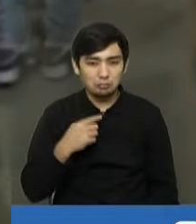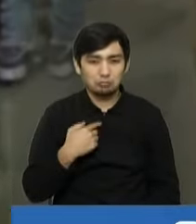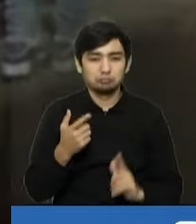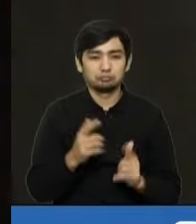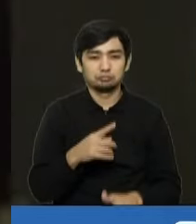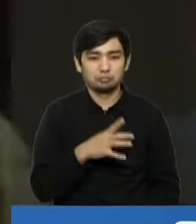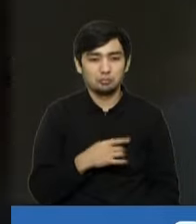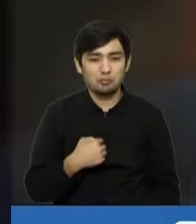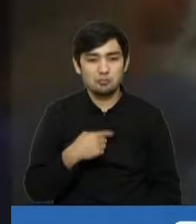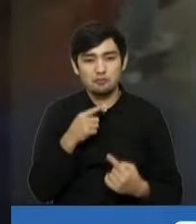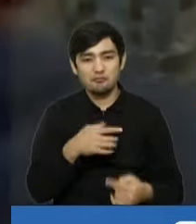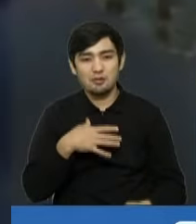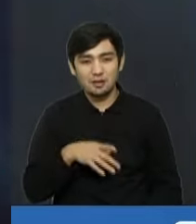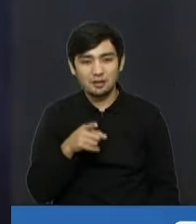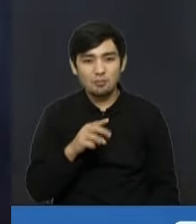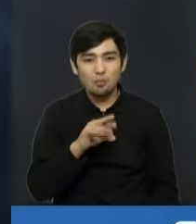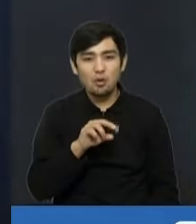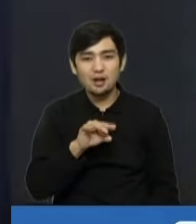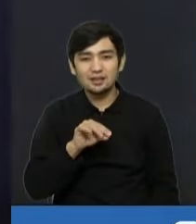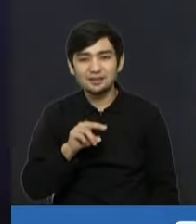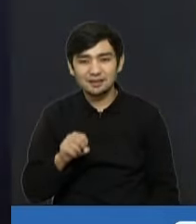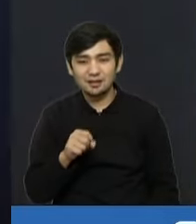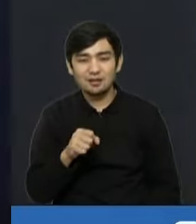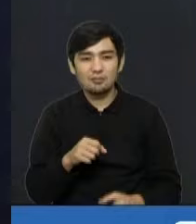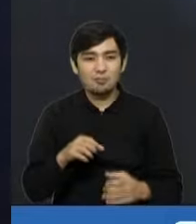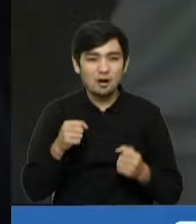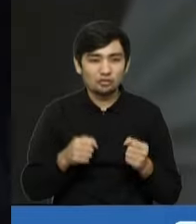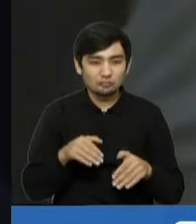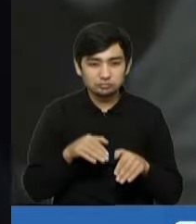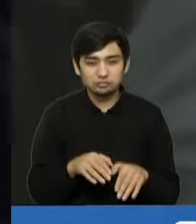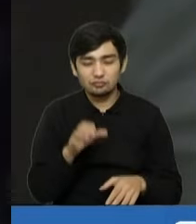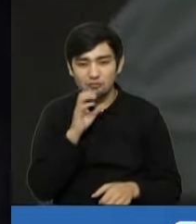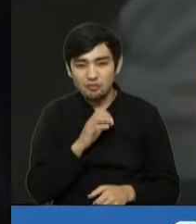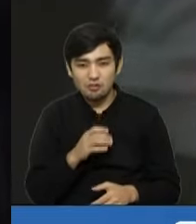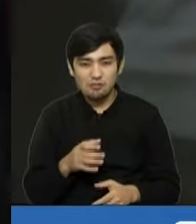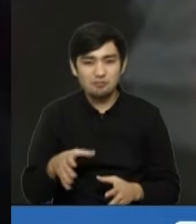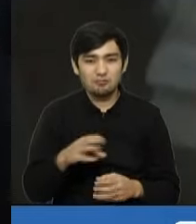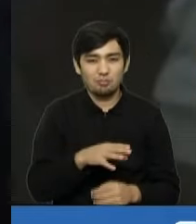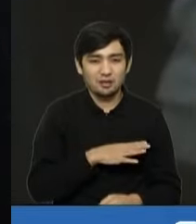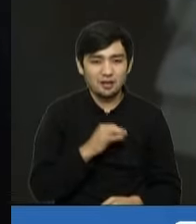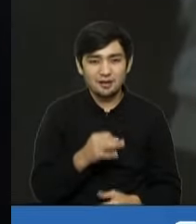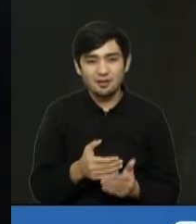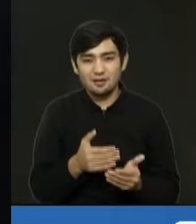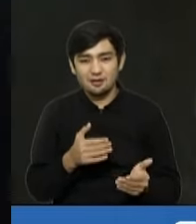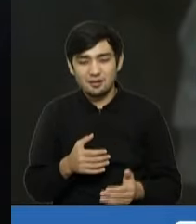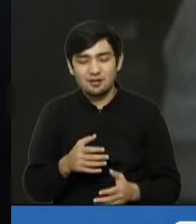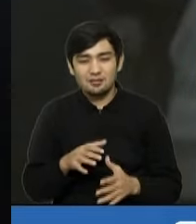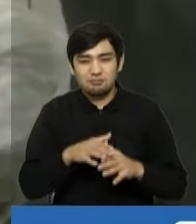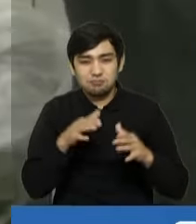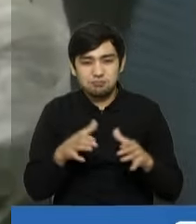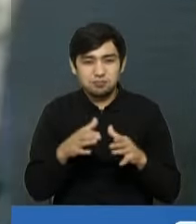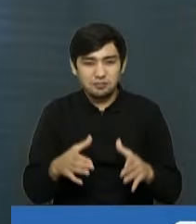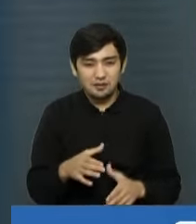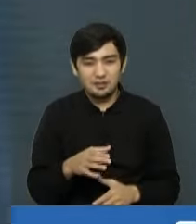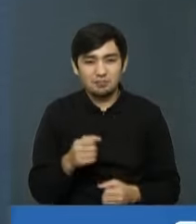келіспейді. Олардың мәлімдеуінше палестиналықтар көліктерді қоршап жүктерді тонап кеткен. Ал шамадан тыс жүк түйілген көліктер